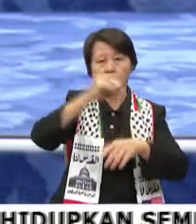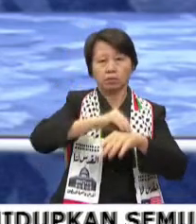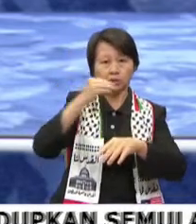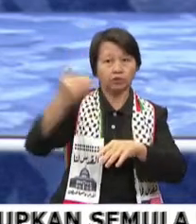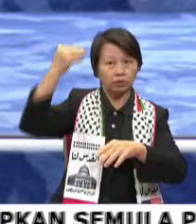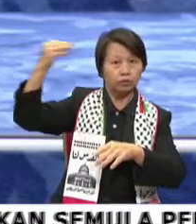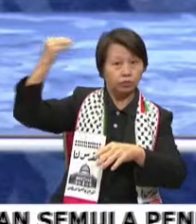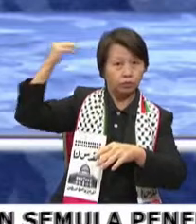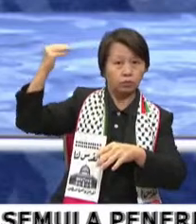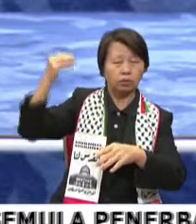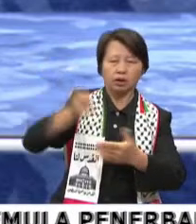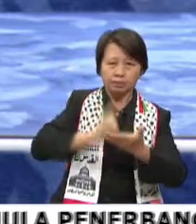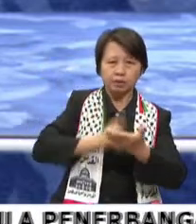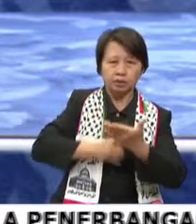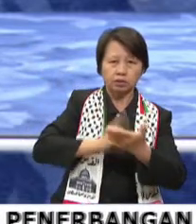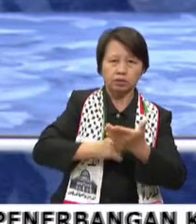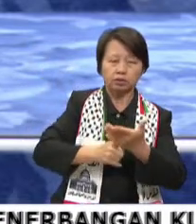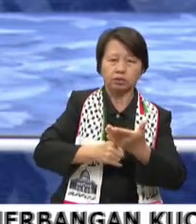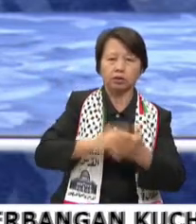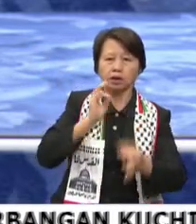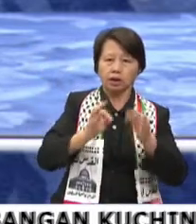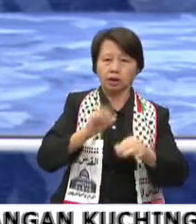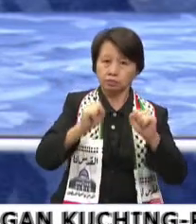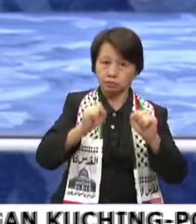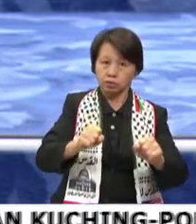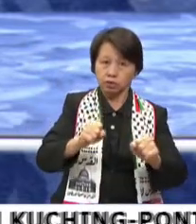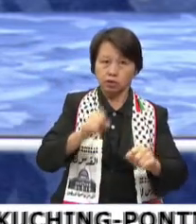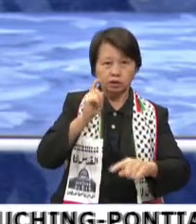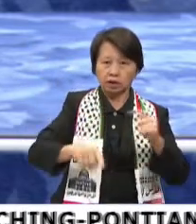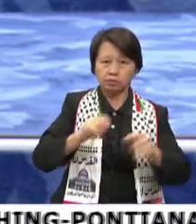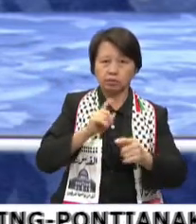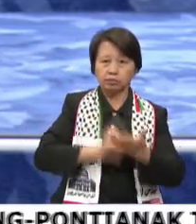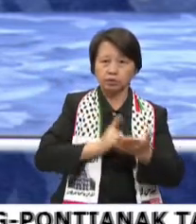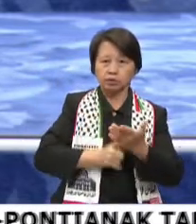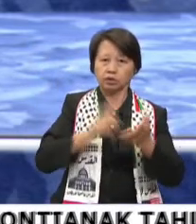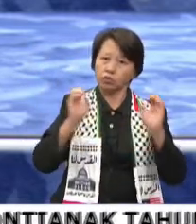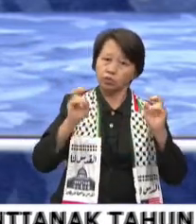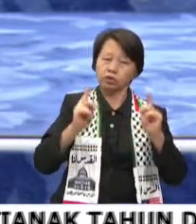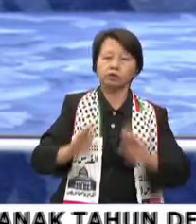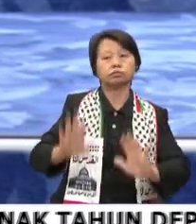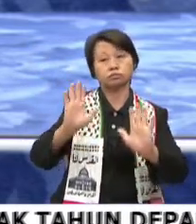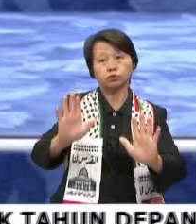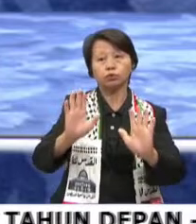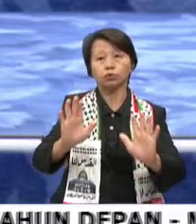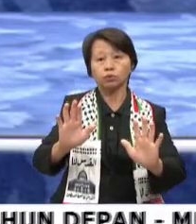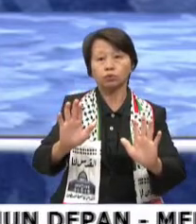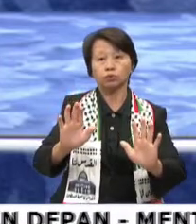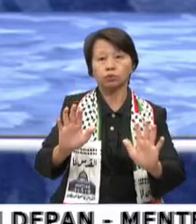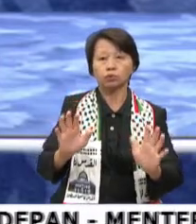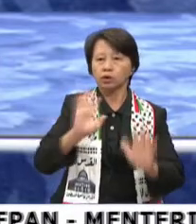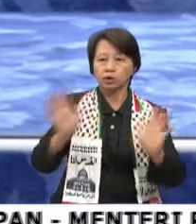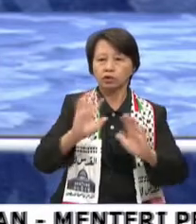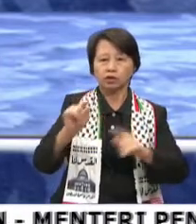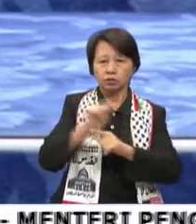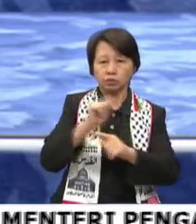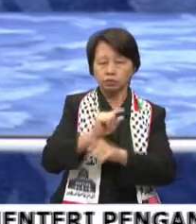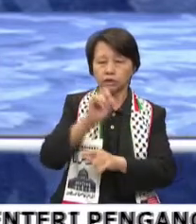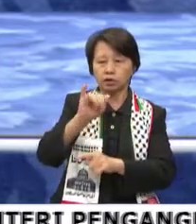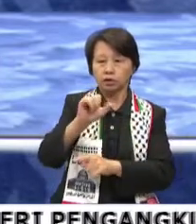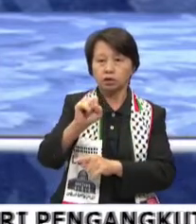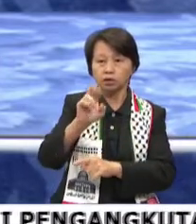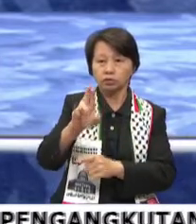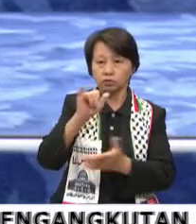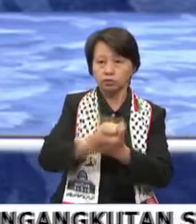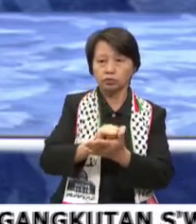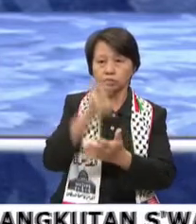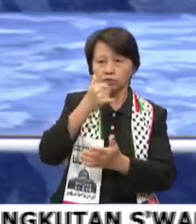masa itu bincangah kalau dah sanggup tak sanggup bincang saya kata Tunggulah jangan gunakan isu tu